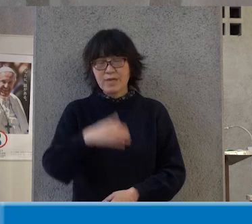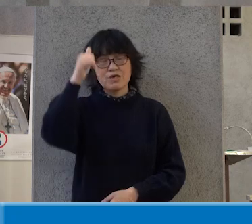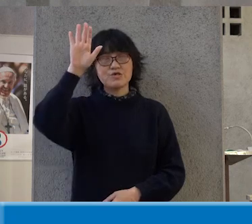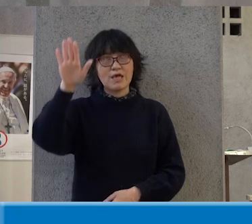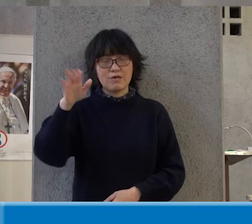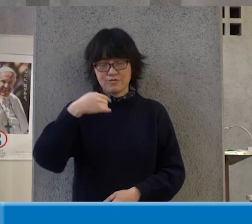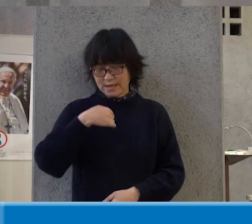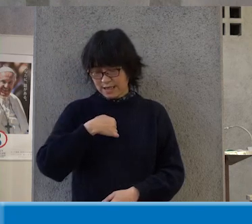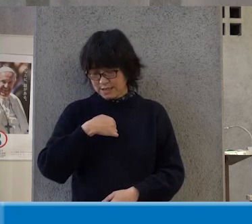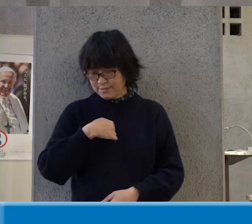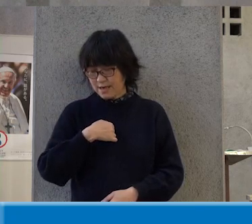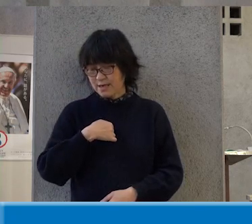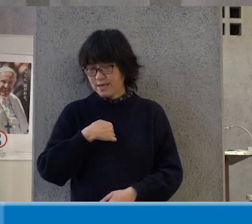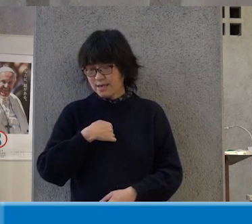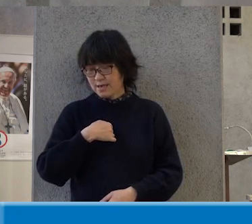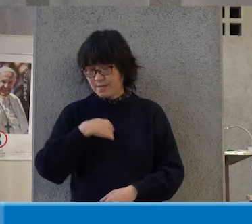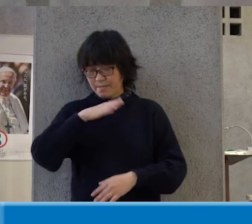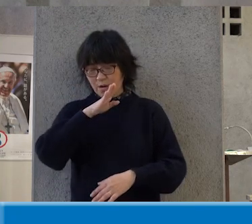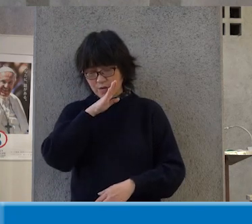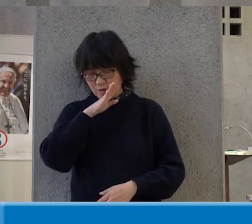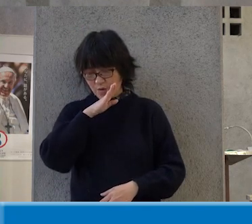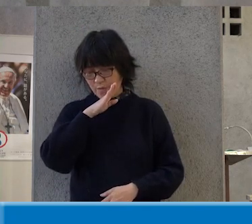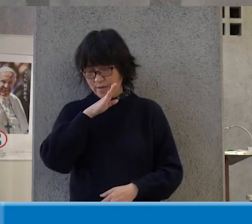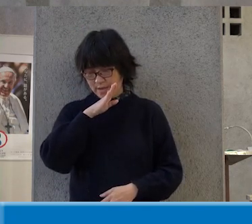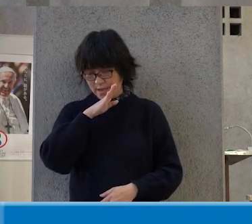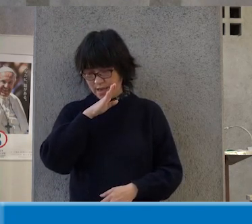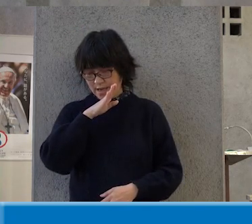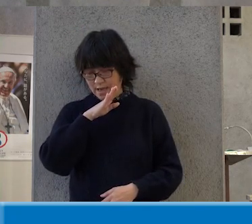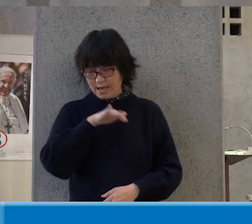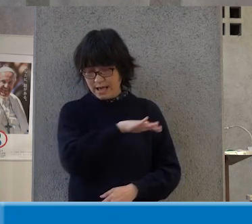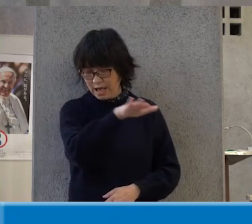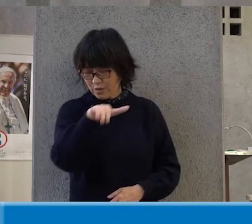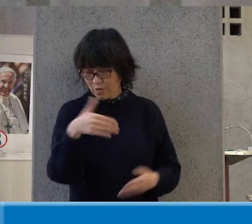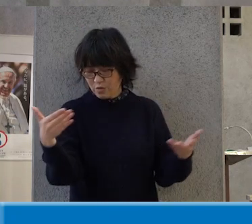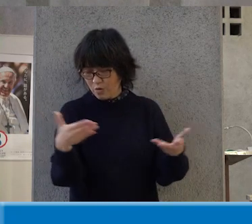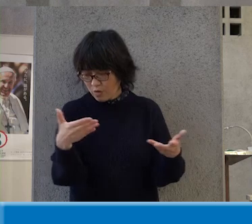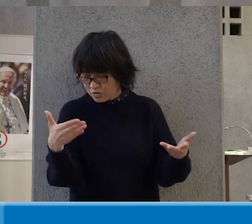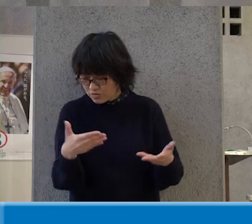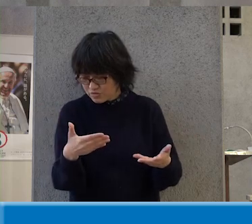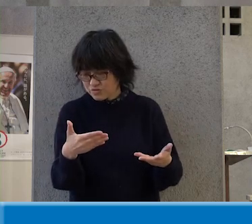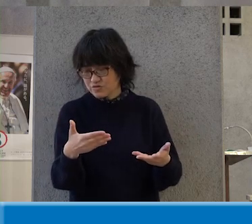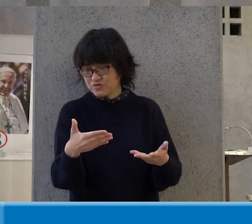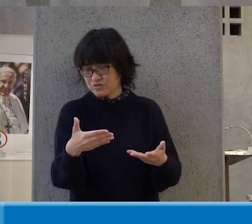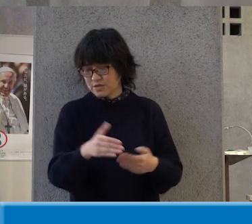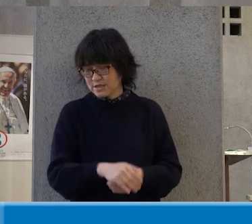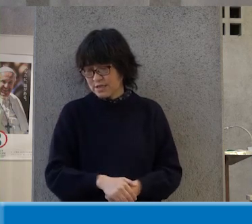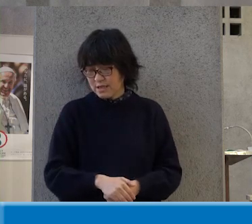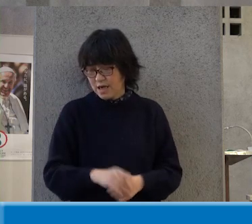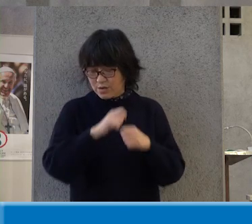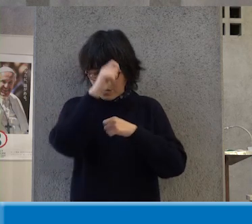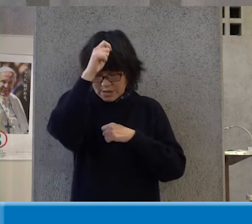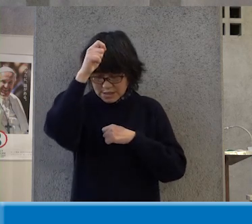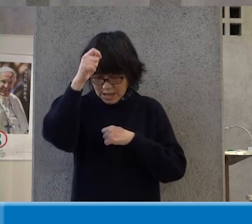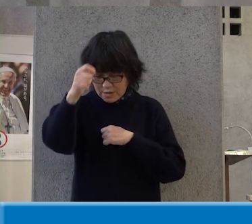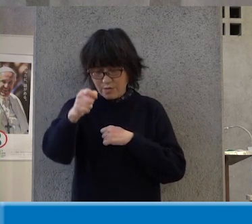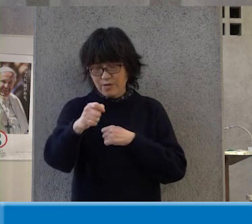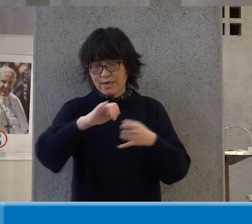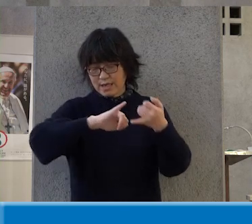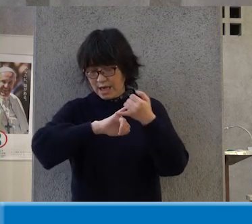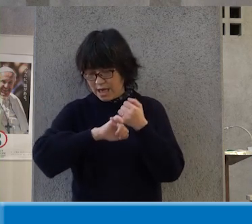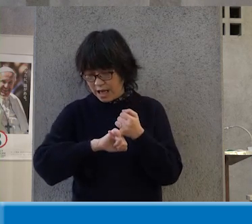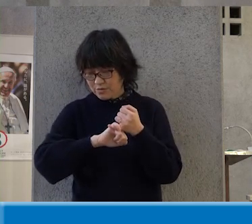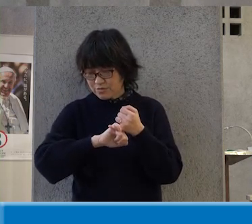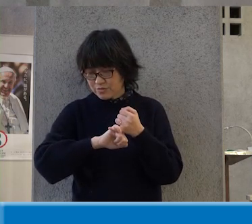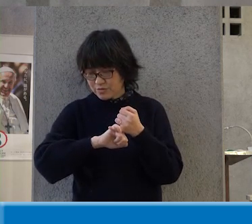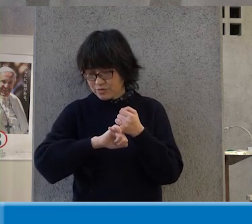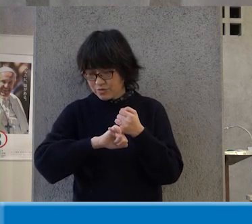主なる私は誠をもって彼らの労苦に報い、常しえの契約